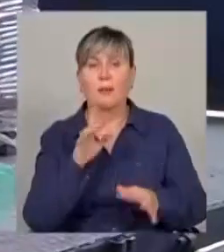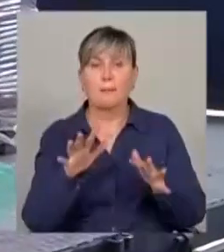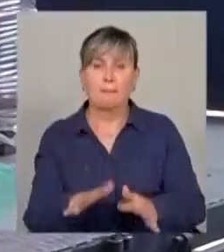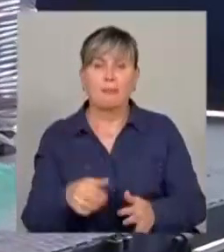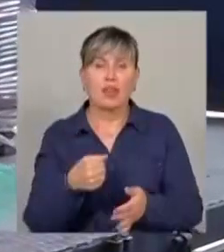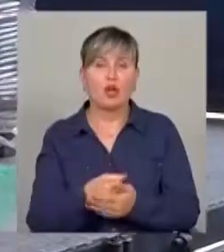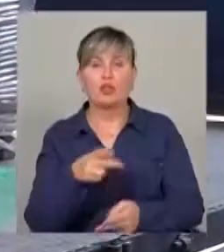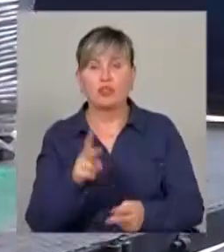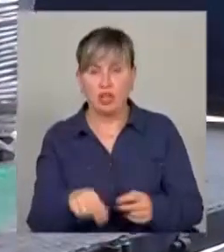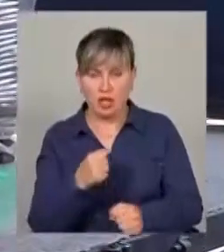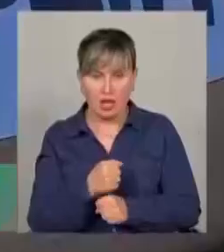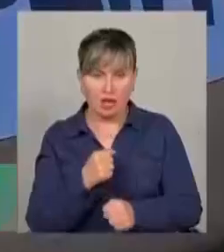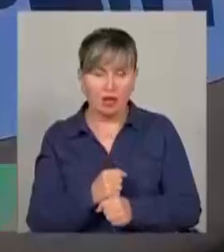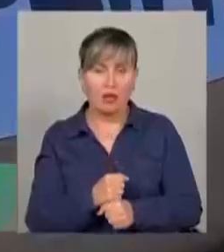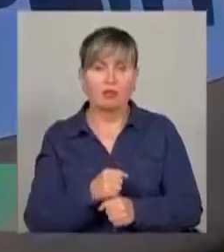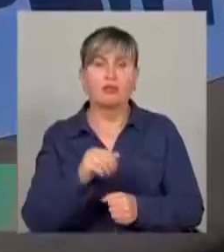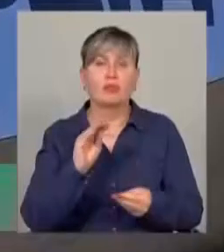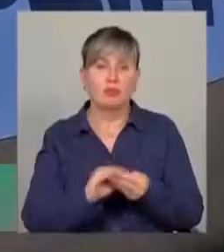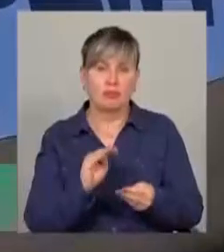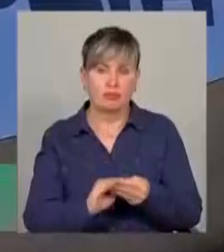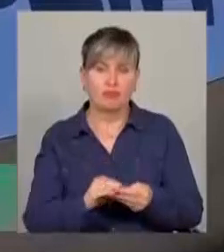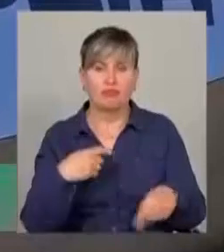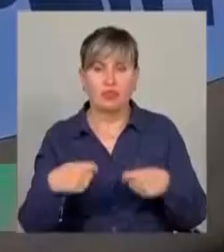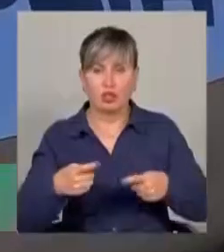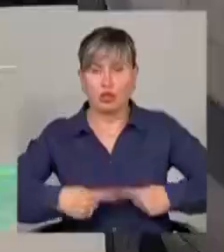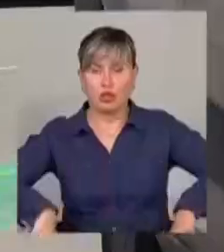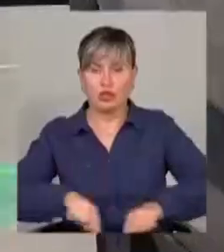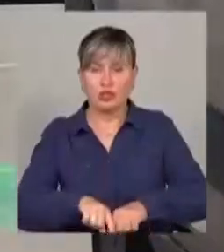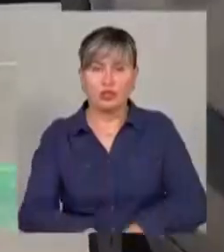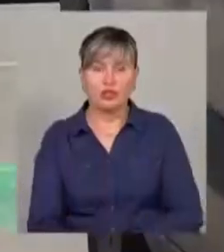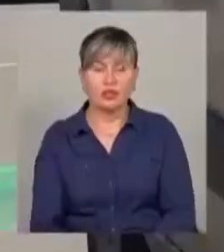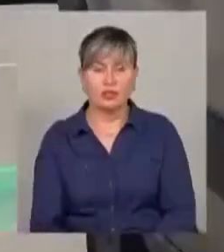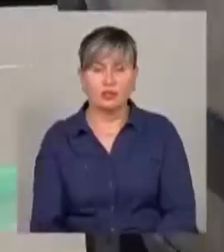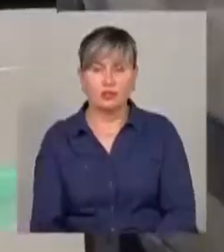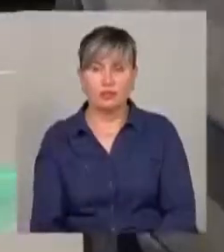завершения работ на прежней торговой площади. Диас Махамбетов, Ернат Булатбек, телеканал Алматы.